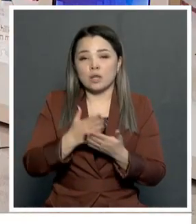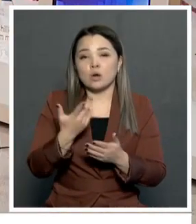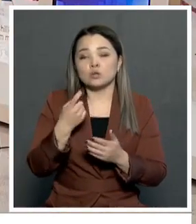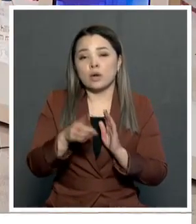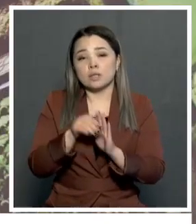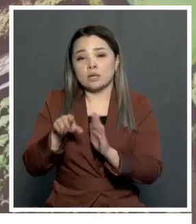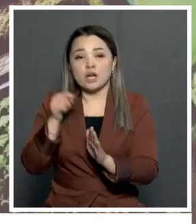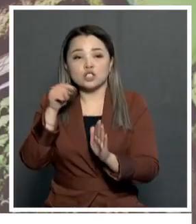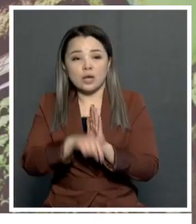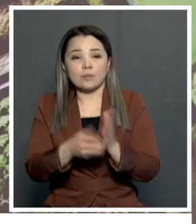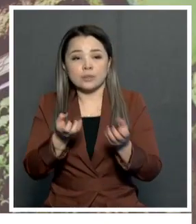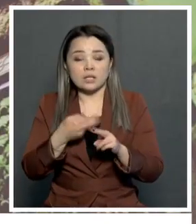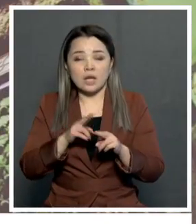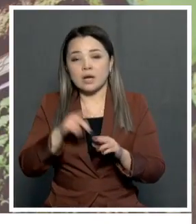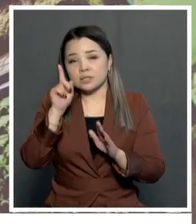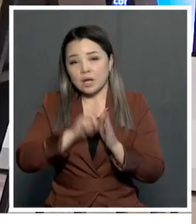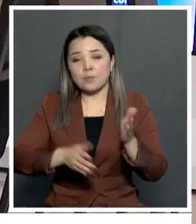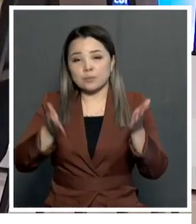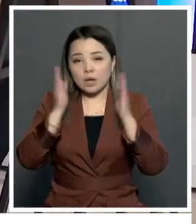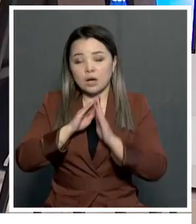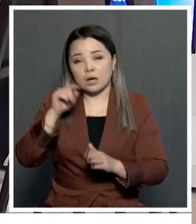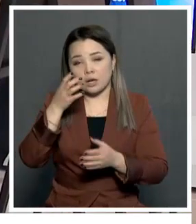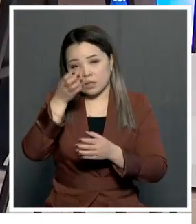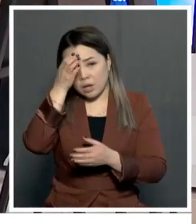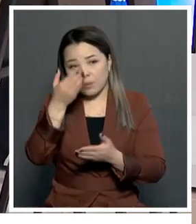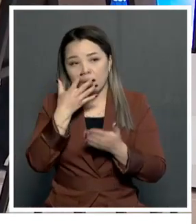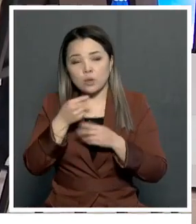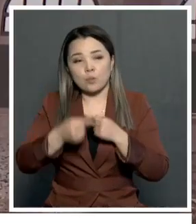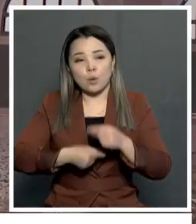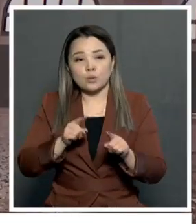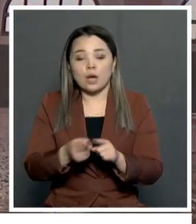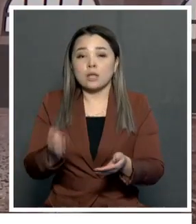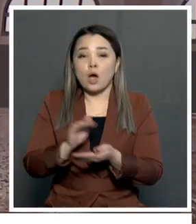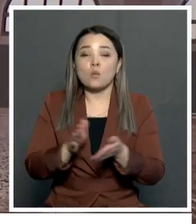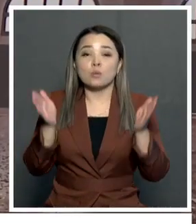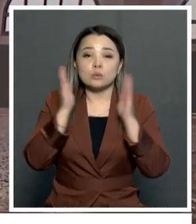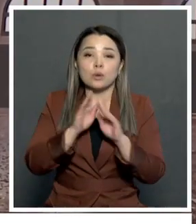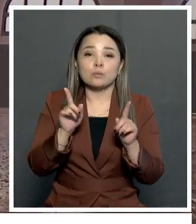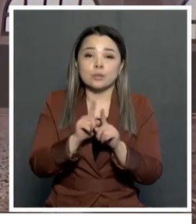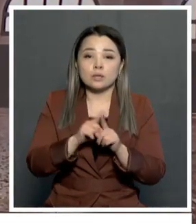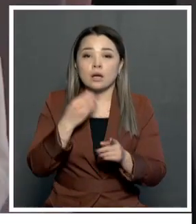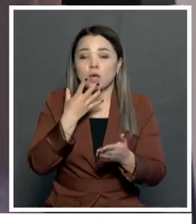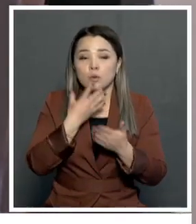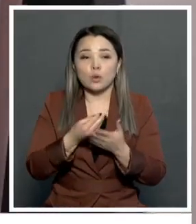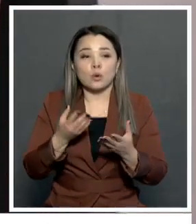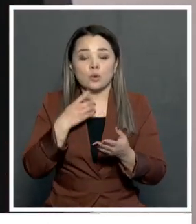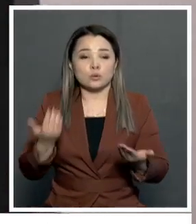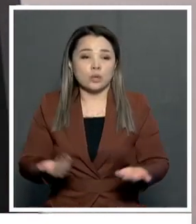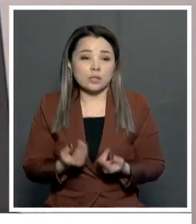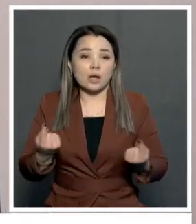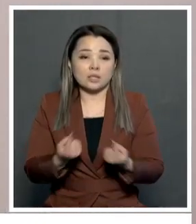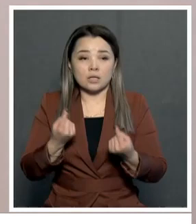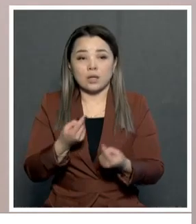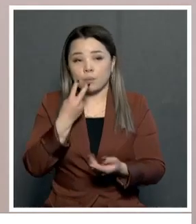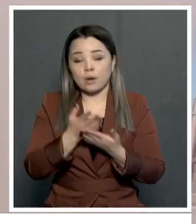іріктеп алыпты. Онда исламның рухани, ғылыми, мәдени мұрасымен танысуға болады. Және мұсылмандардың күнделікті өмірі